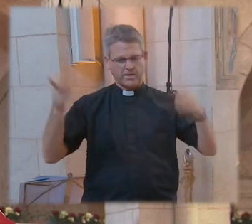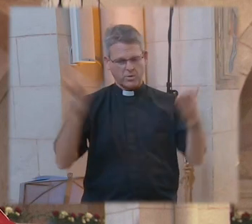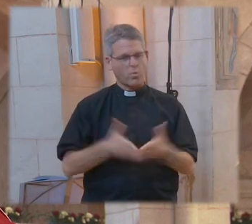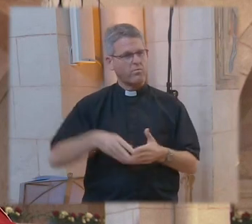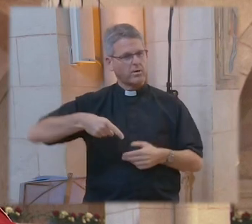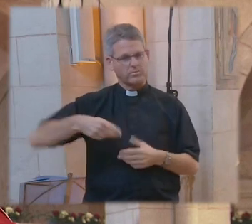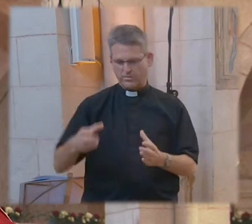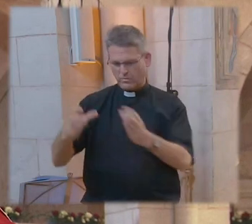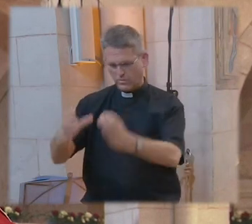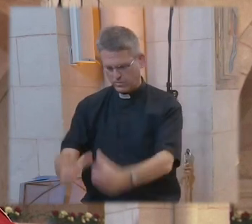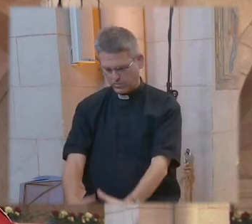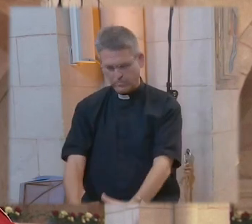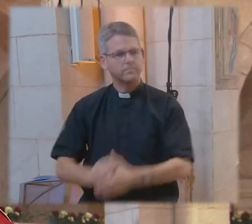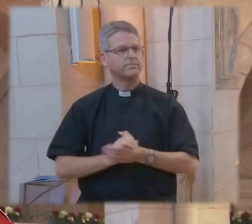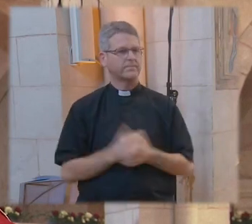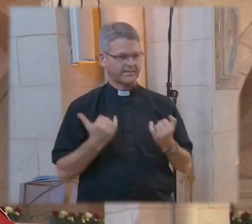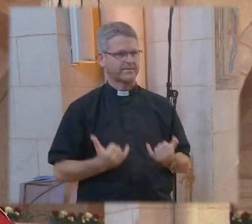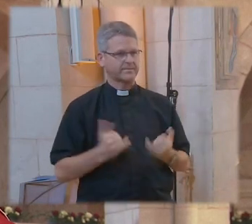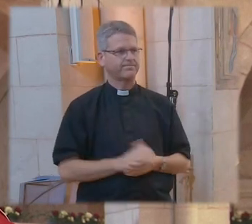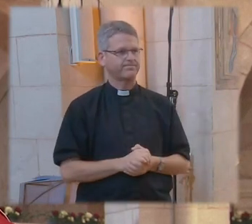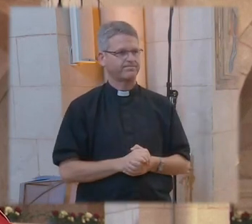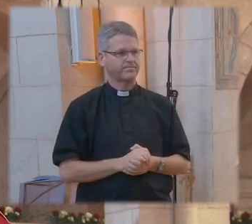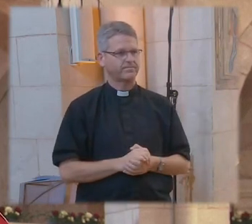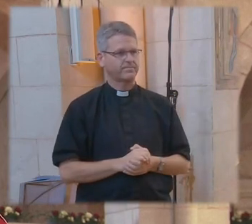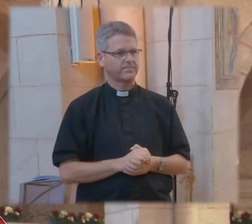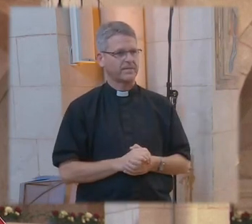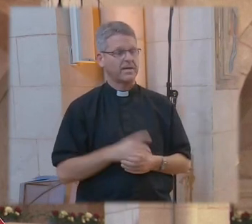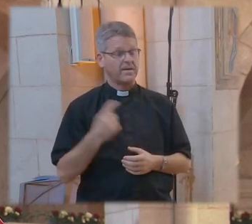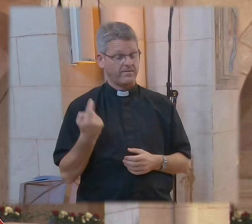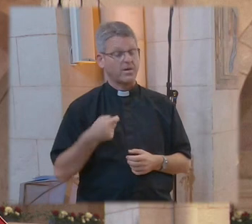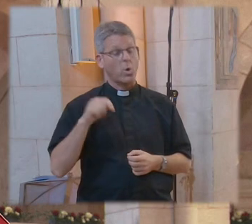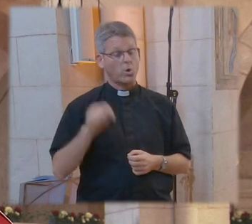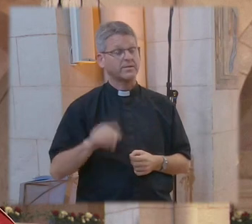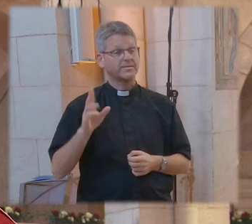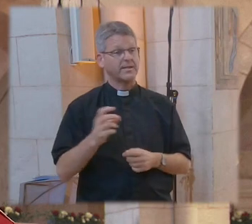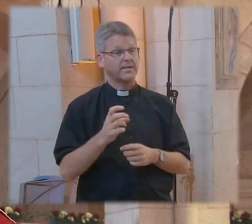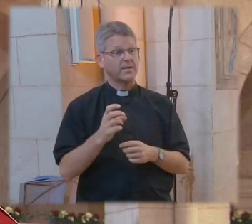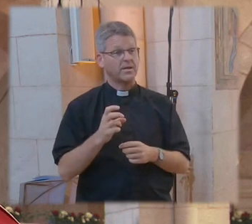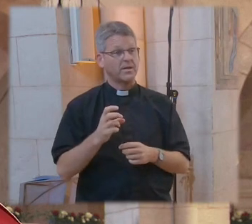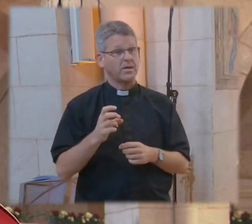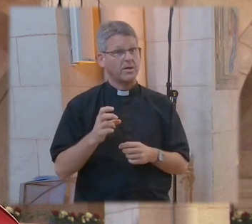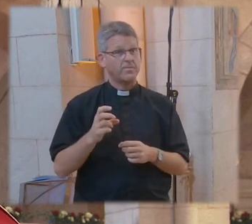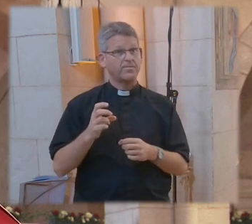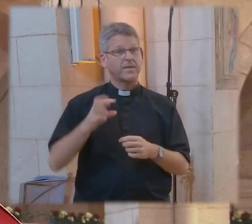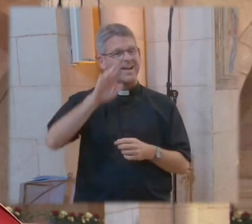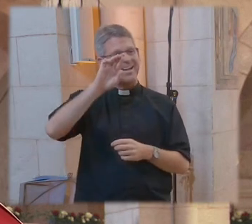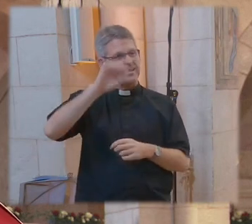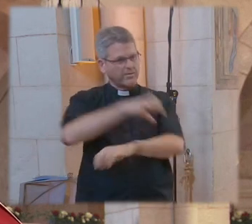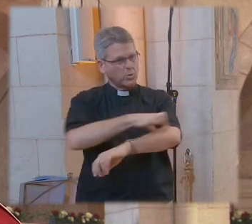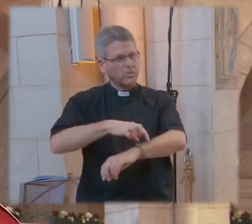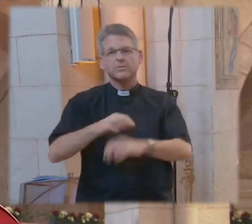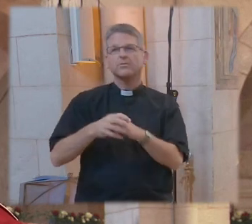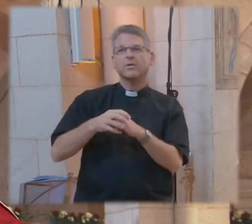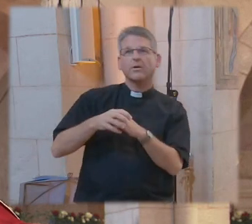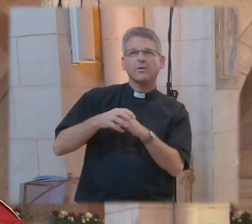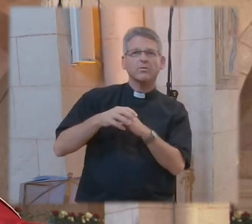Palutiner aufbewahrt ist. Wenn heute seine Reliquien im Gottesdienst erhoben worden sind, drücken